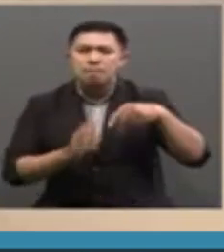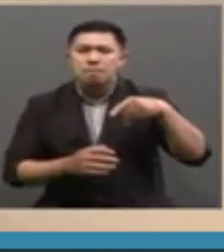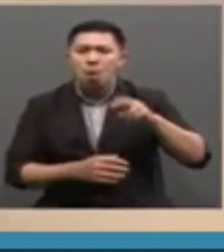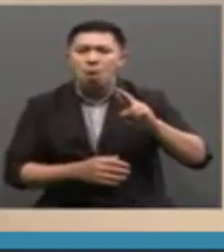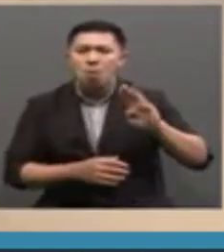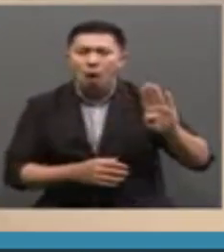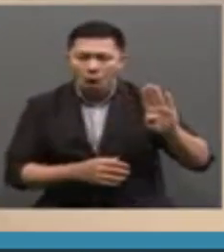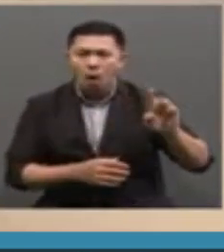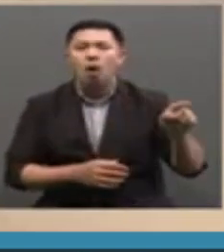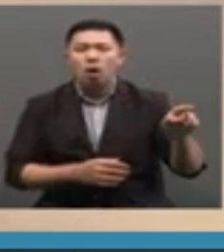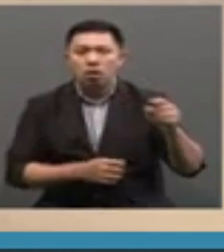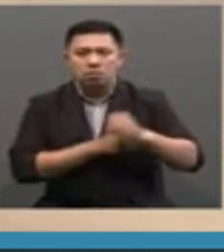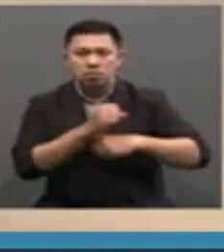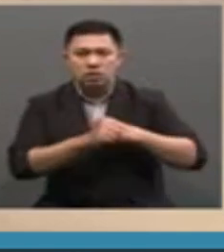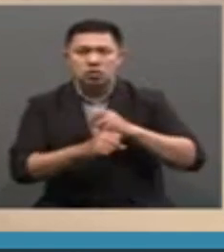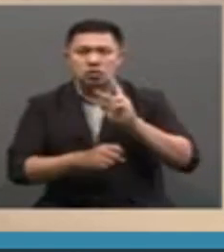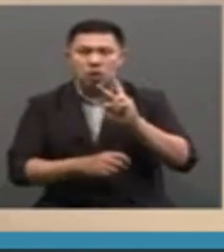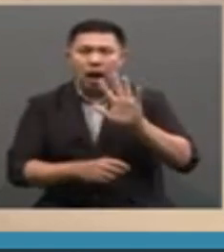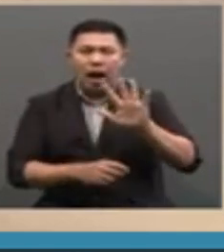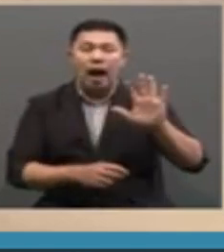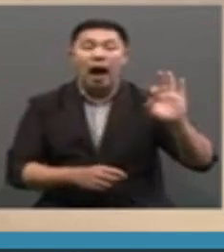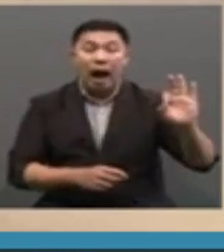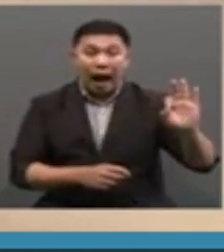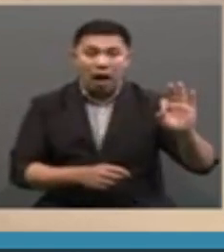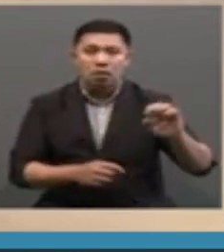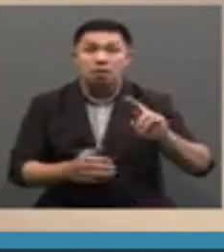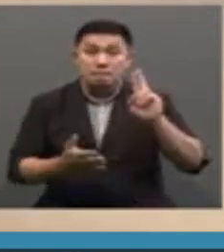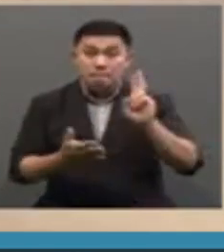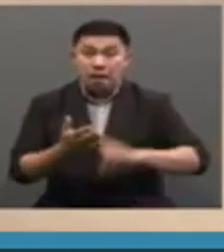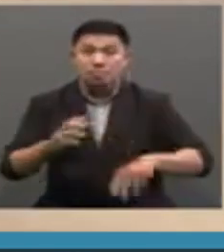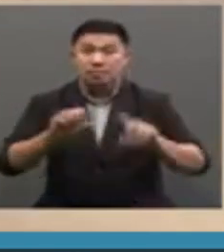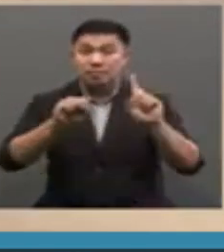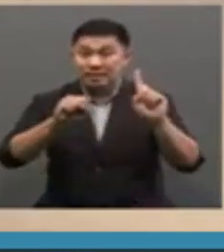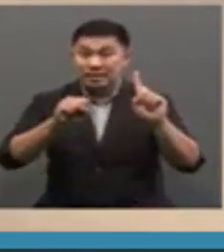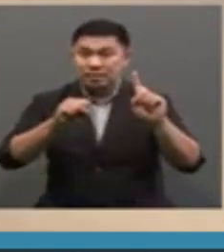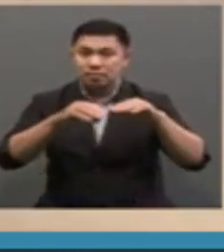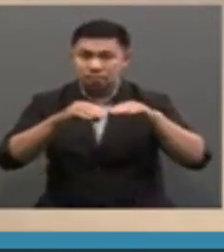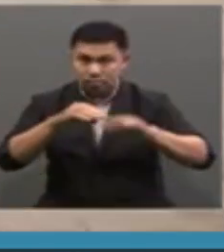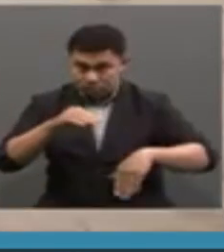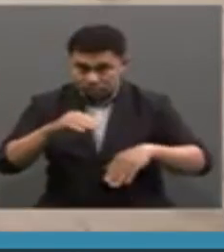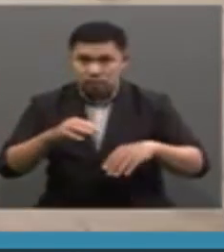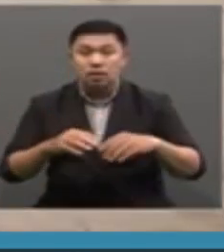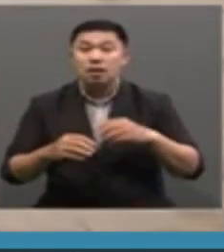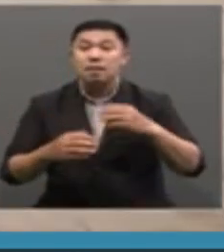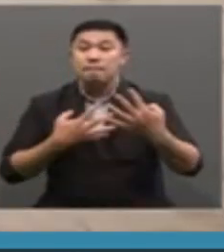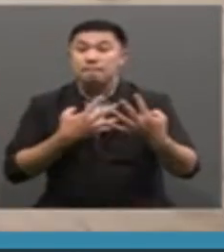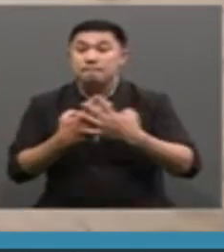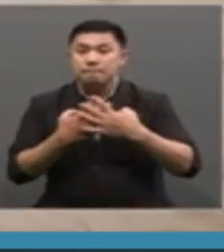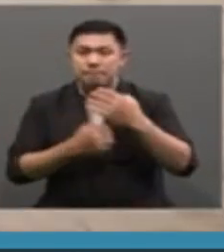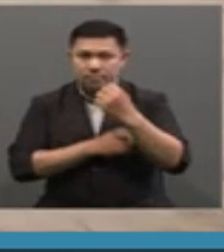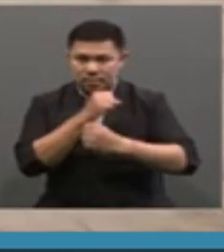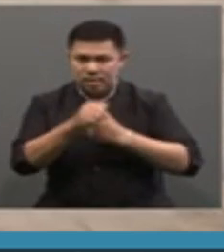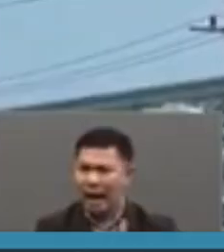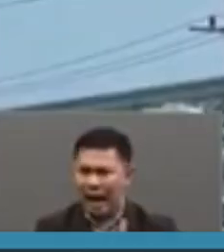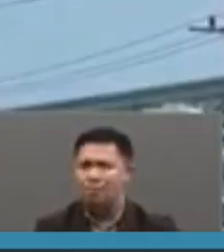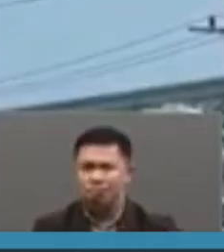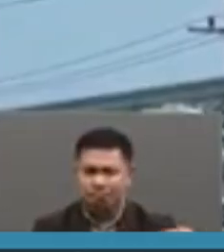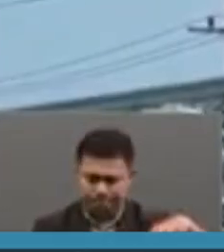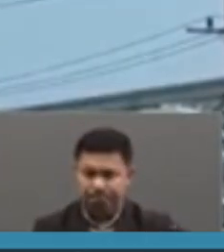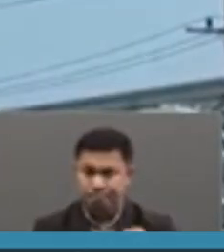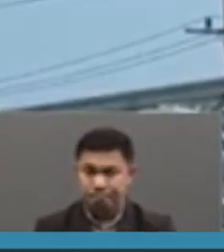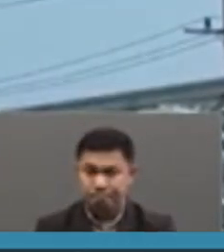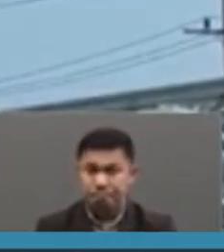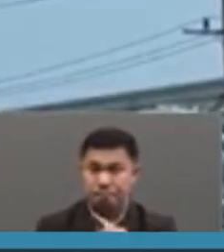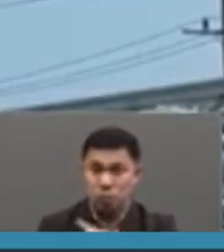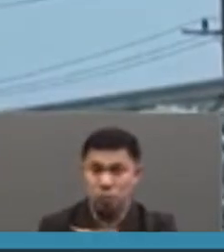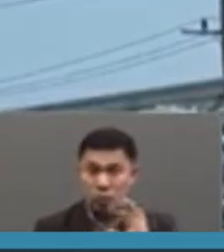งานและพื้นที่ชุมชนไม่พบการปนเปื้อนของสารกัมมันตรังสีซีเซียม137ส่วนการตรวจสารจากตัวอย่างผลผลิต